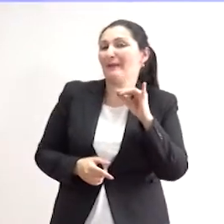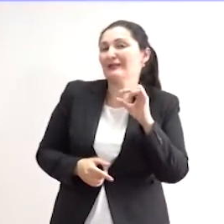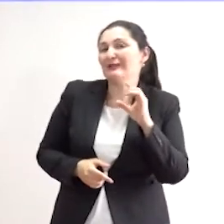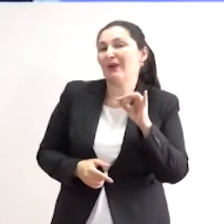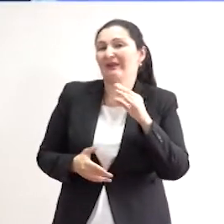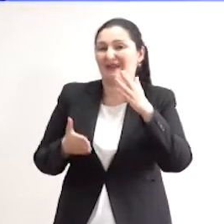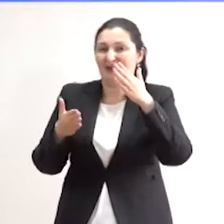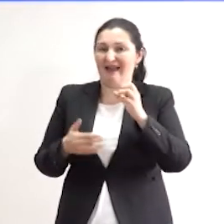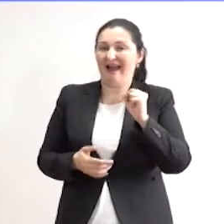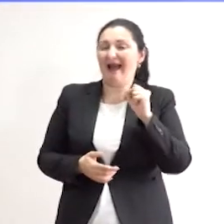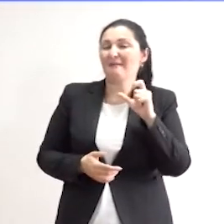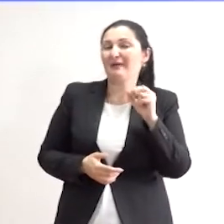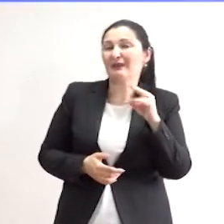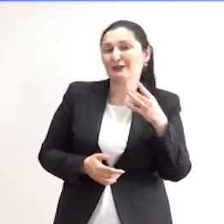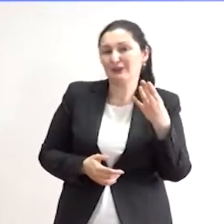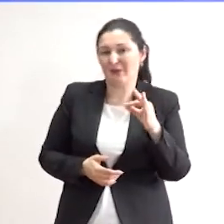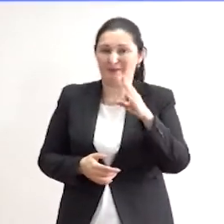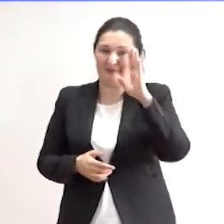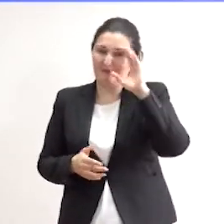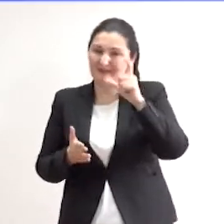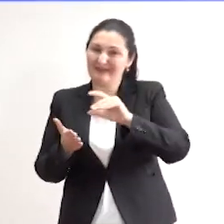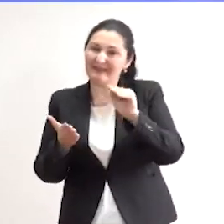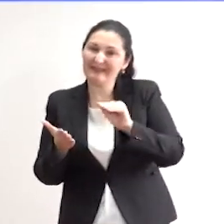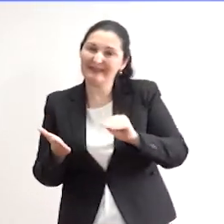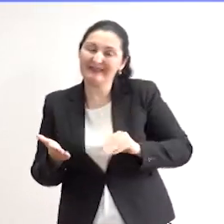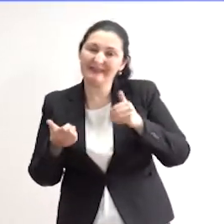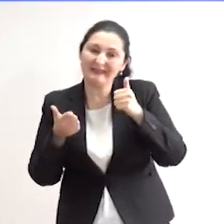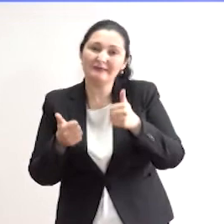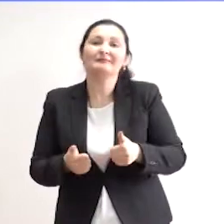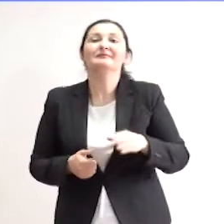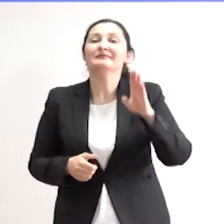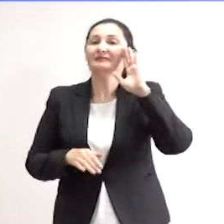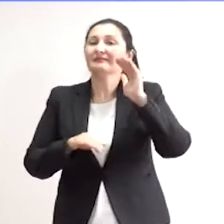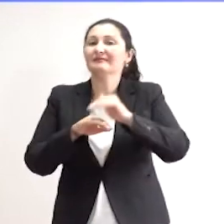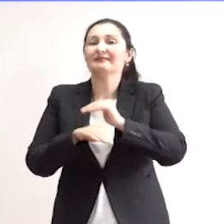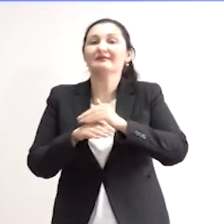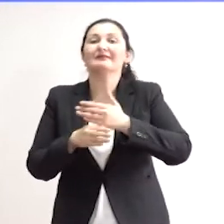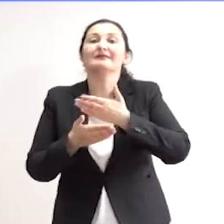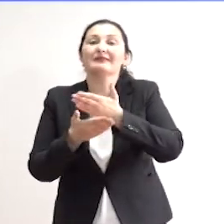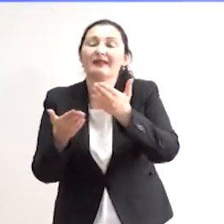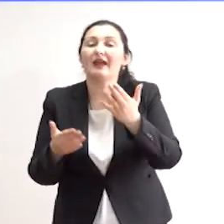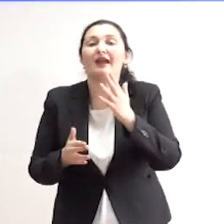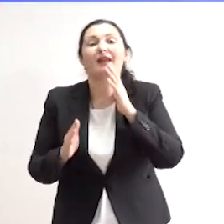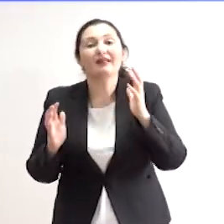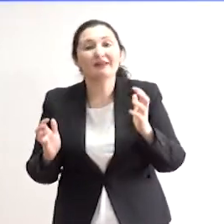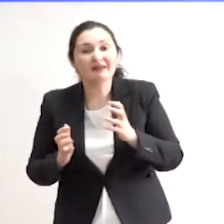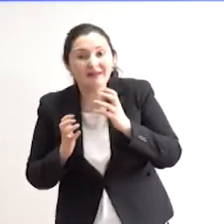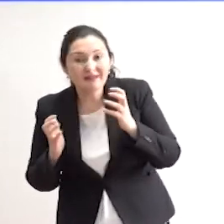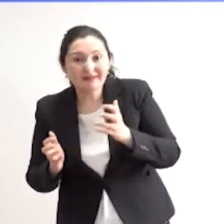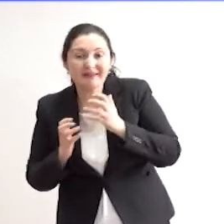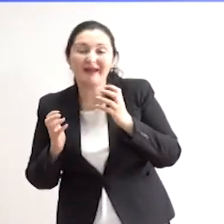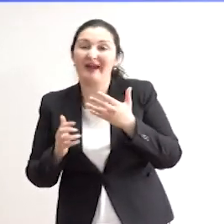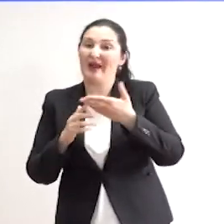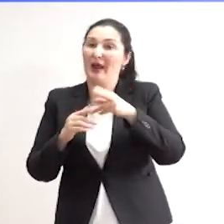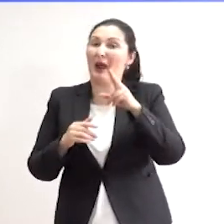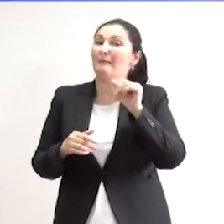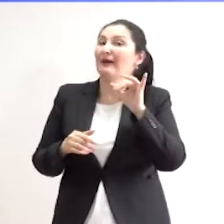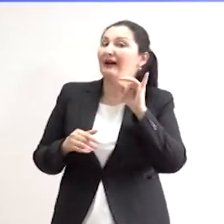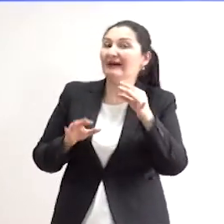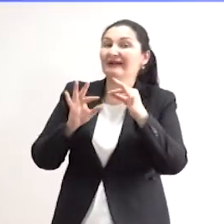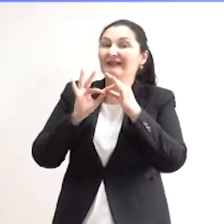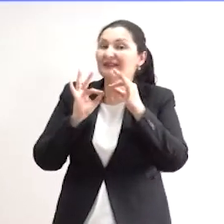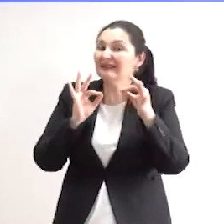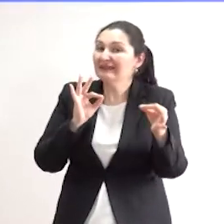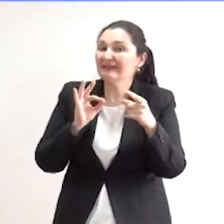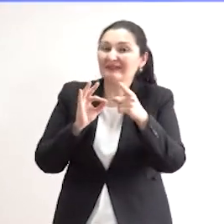زاده بله احمد شاه کامل زاده بچه ها اما احتیاط کنید وقتی خوردن پنیر از موش